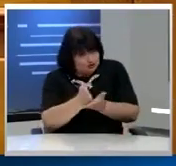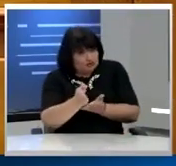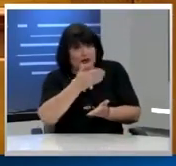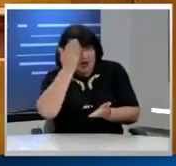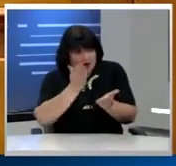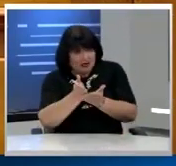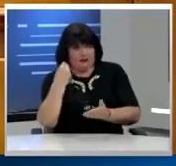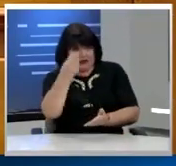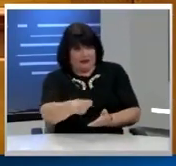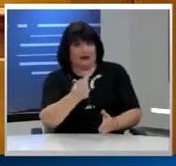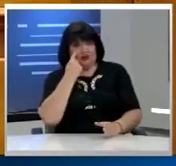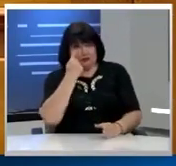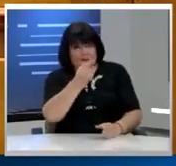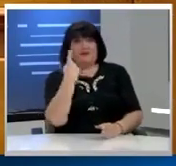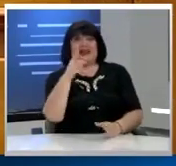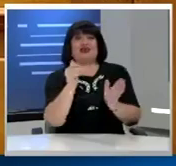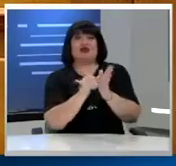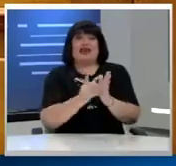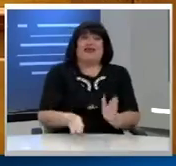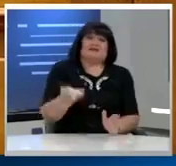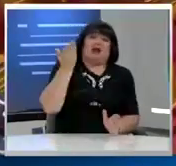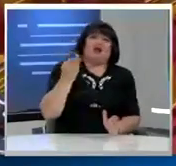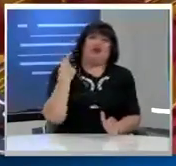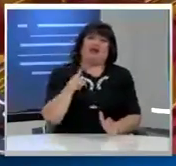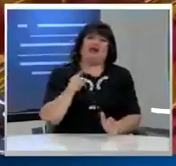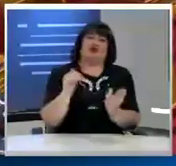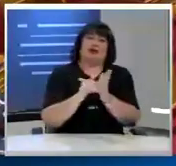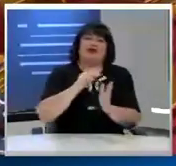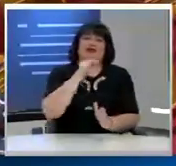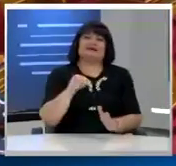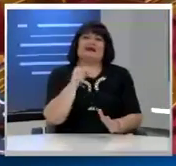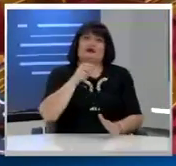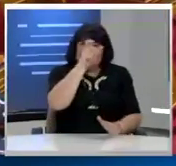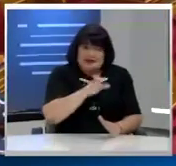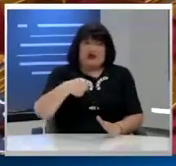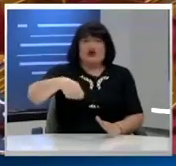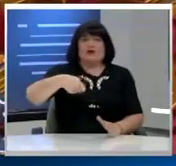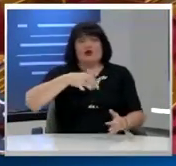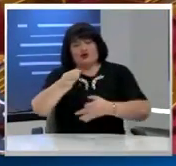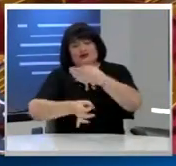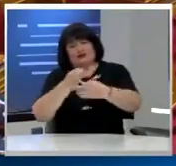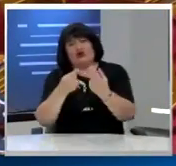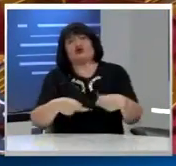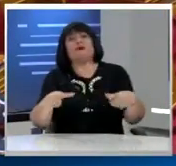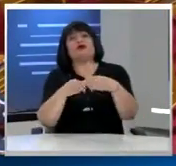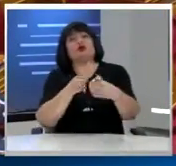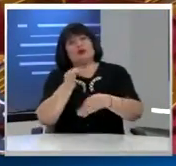έντιμες είναι, τις καταθέτω όμως πάνω από 100.000 ευρώ. Ήσασταν δηλαδή ο βασικός νομικός σύμβουλος της